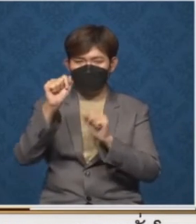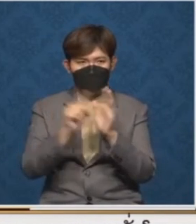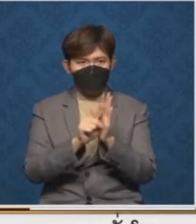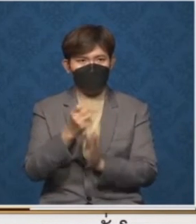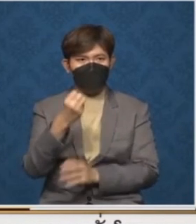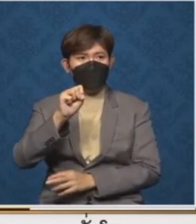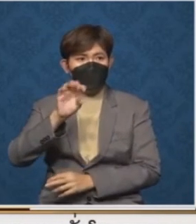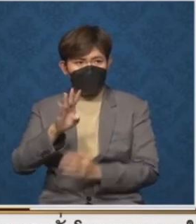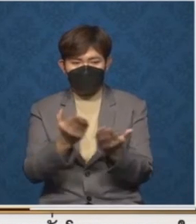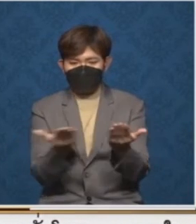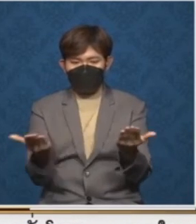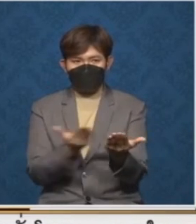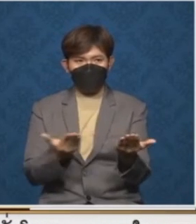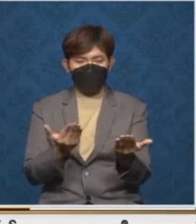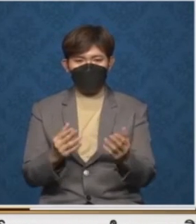ต่ไปครับ